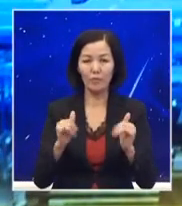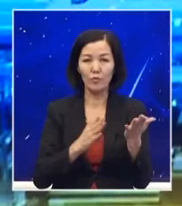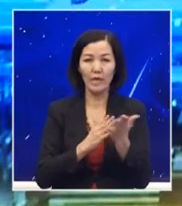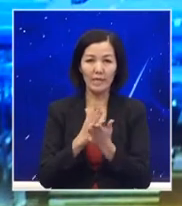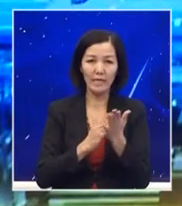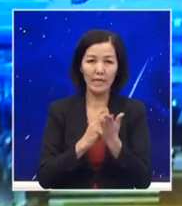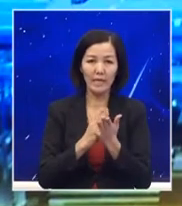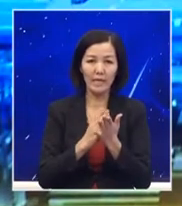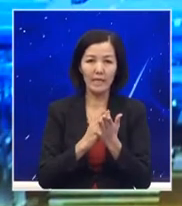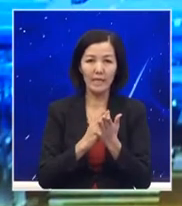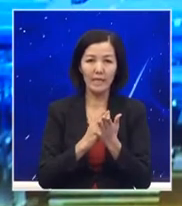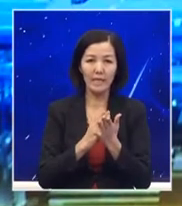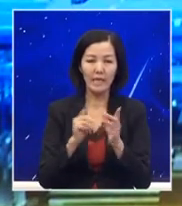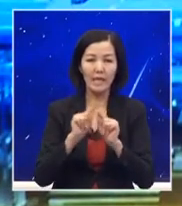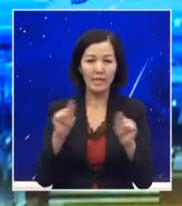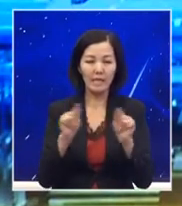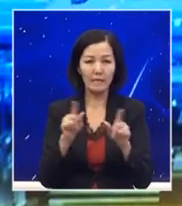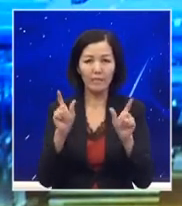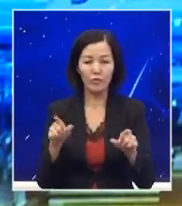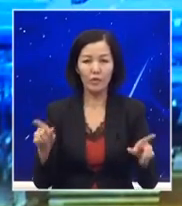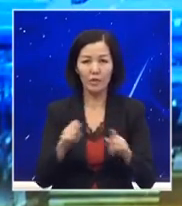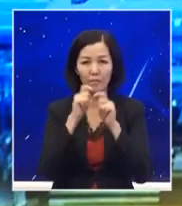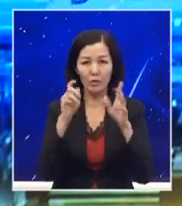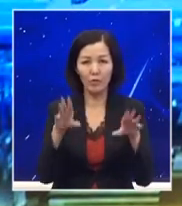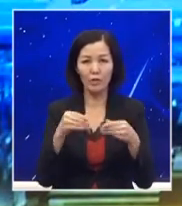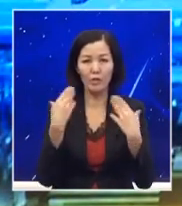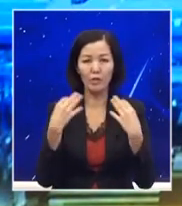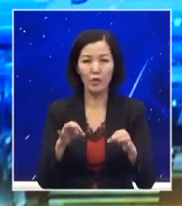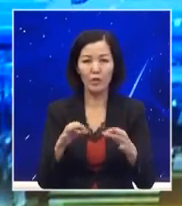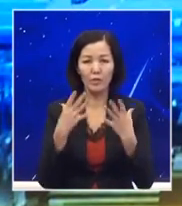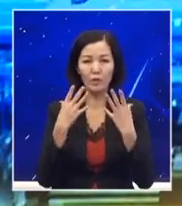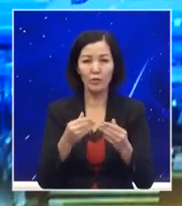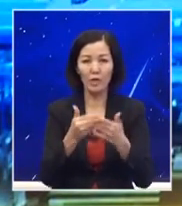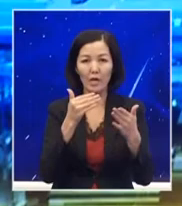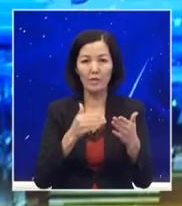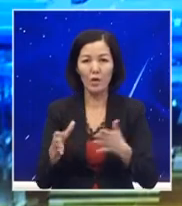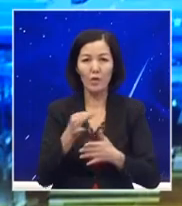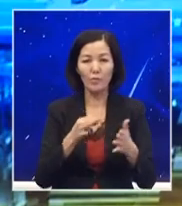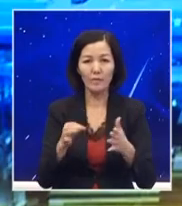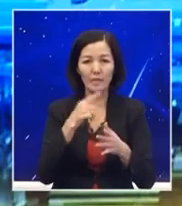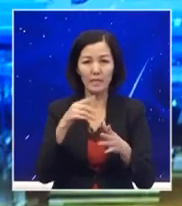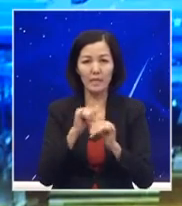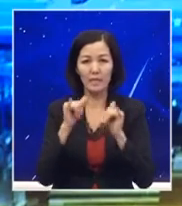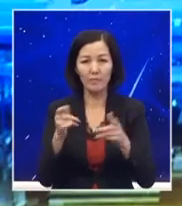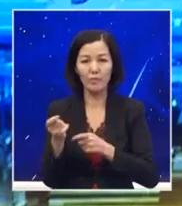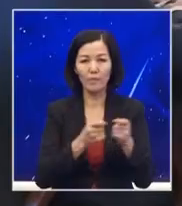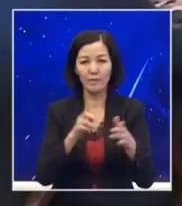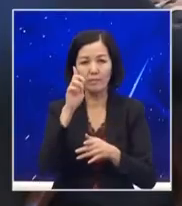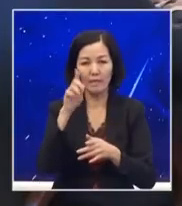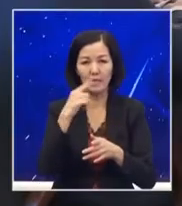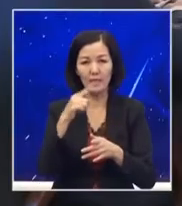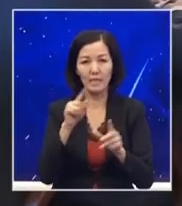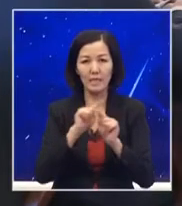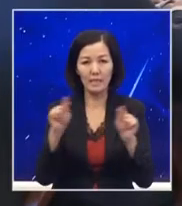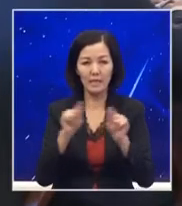мен ана тіліміздің байлығын дәріптеп жүргендер ұлықталды. Тәуелсіздік күні қарсаңында облыстық тілдерді дамыту басқармасы мемлекеттік